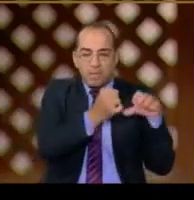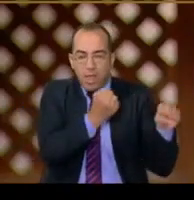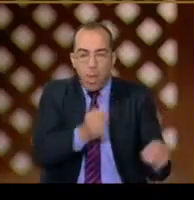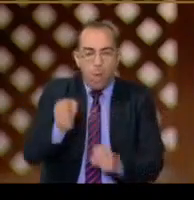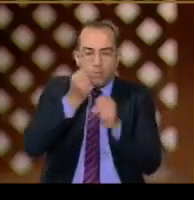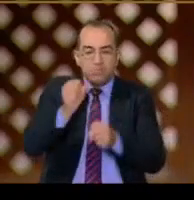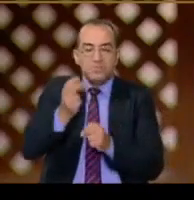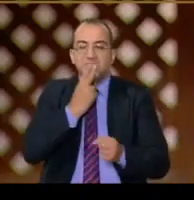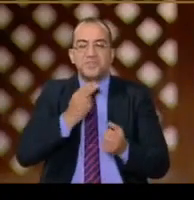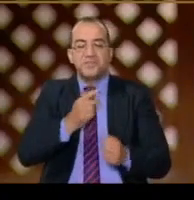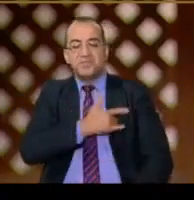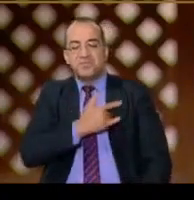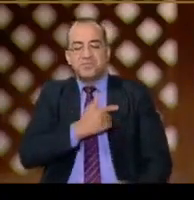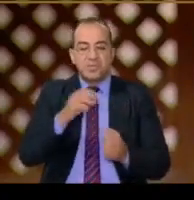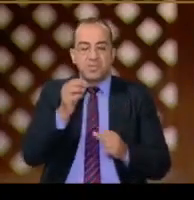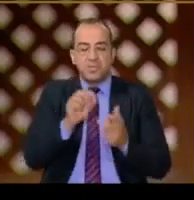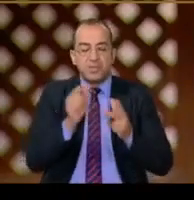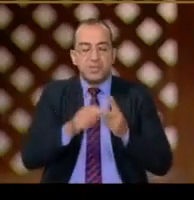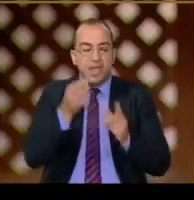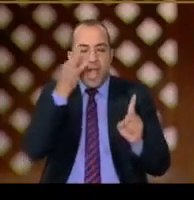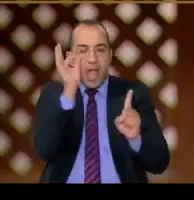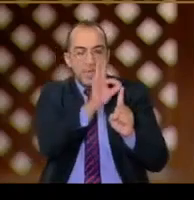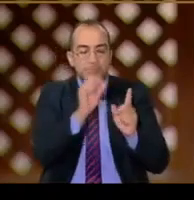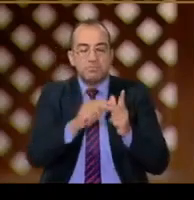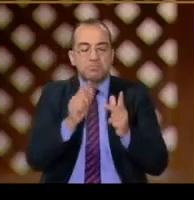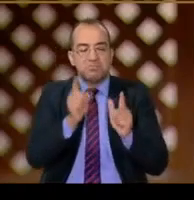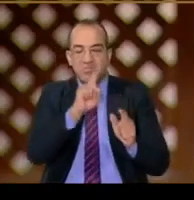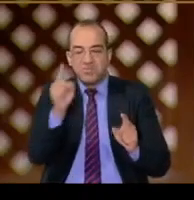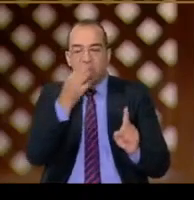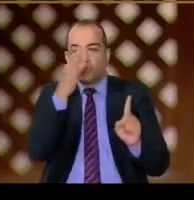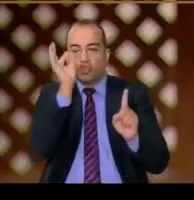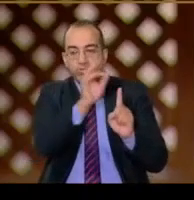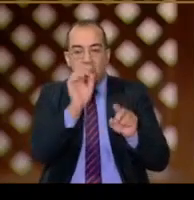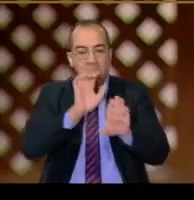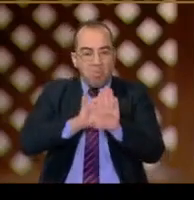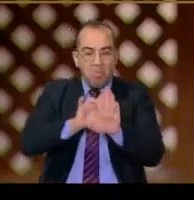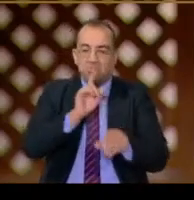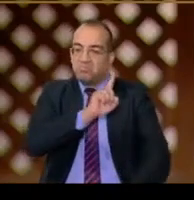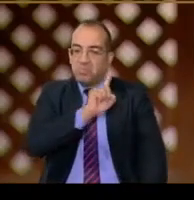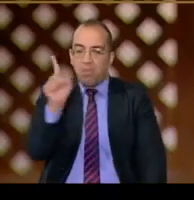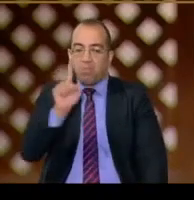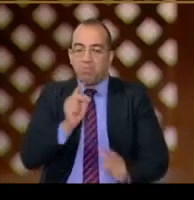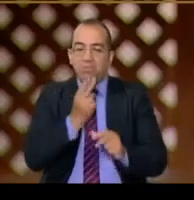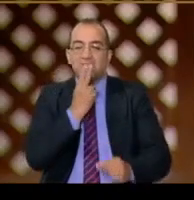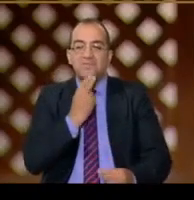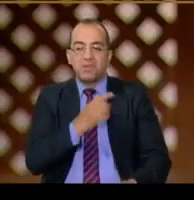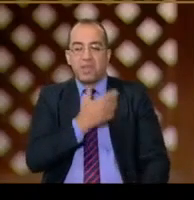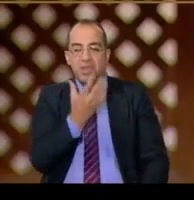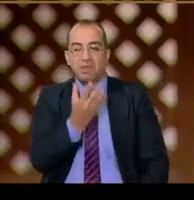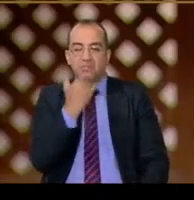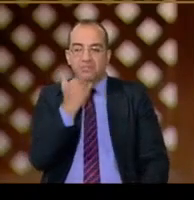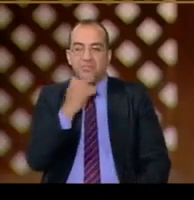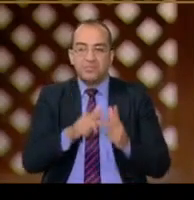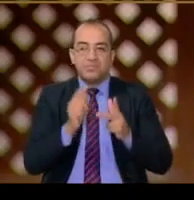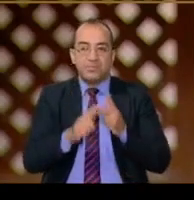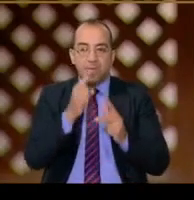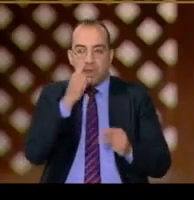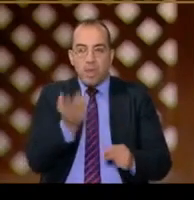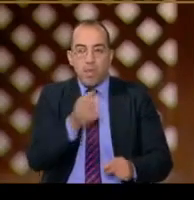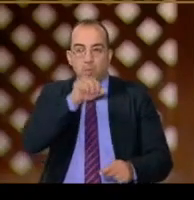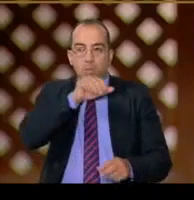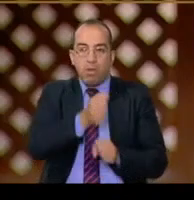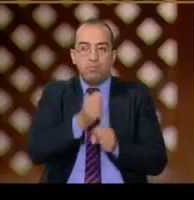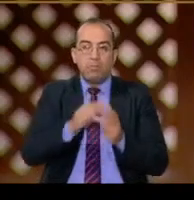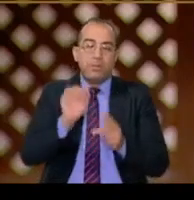ولا حسد كلنا عارفين الكلام ده طيب اقدر اوصل لده ازاي النبي قال مثلا في